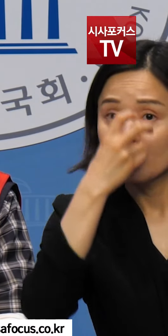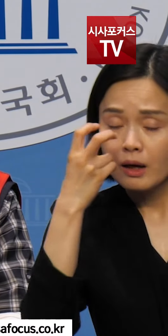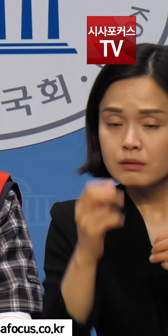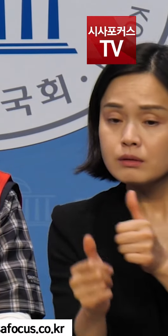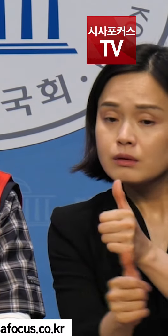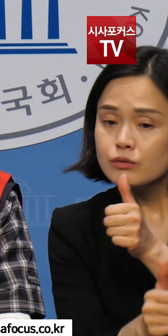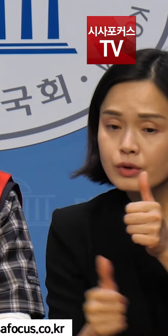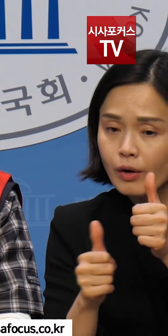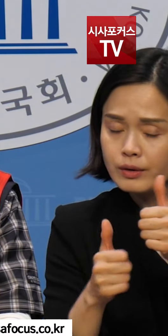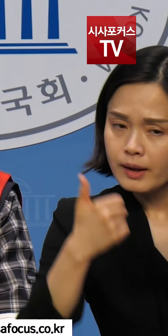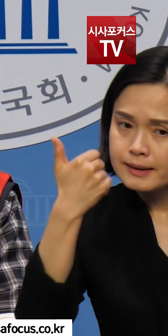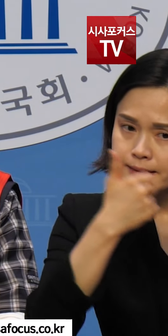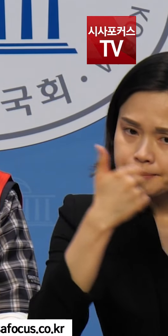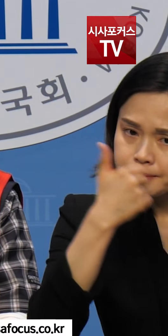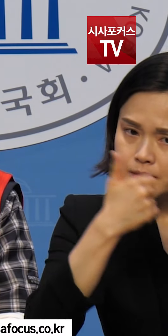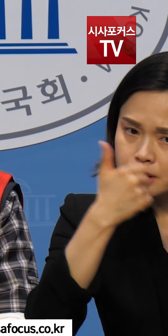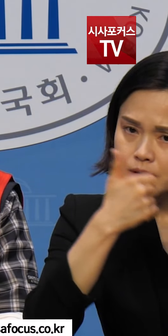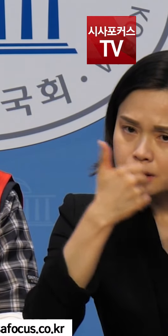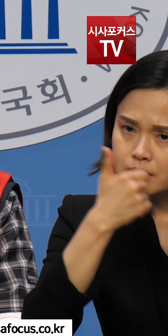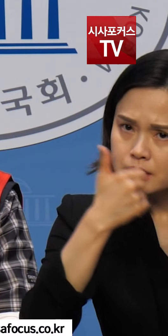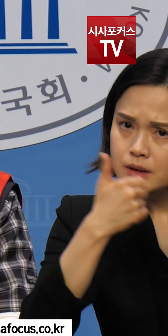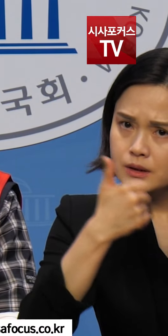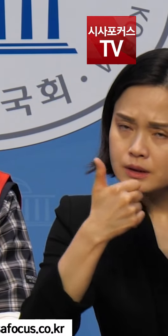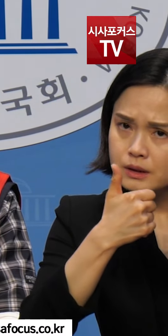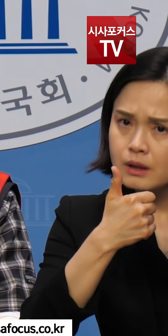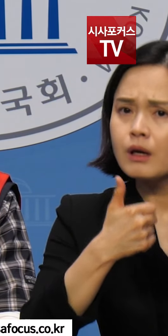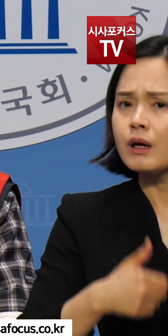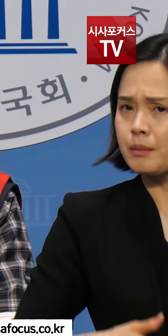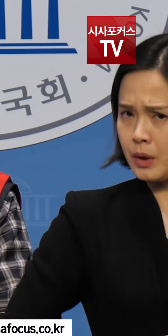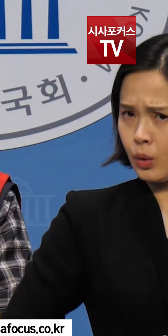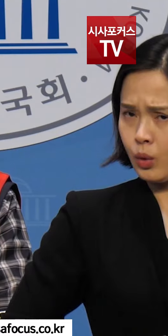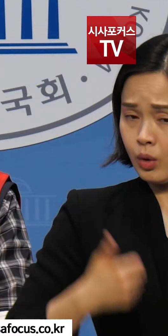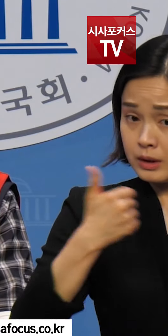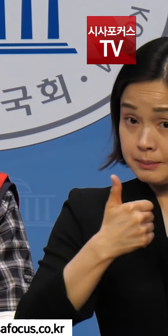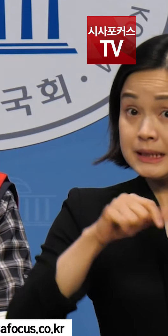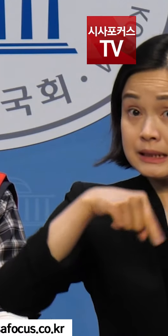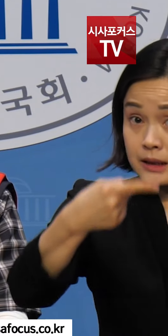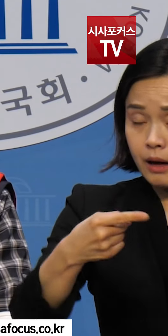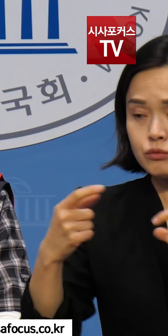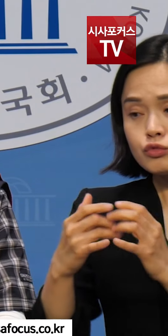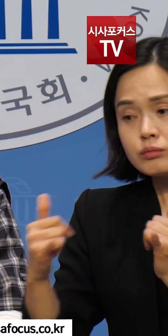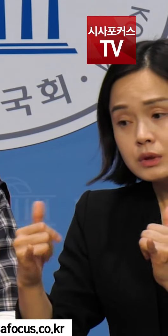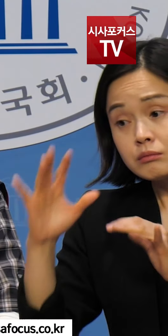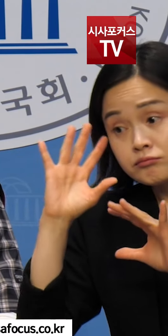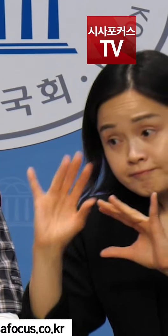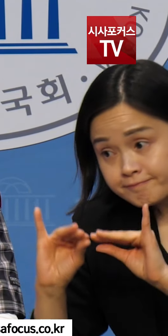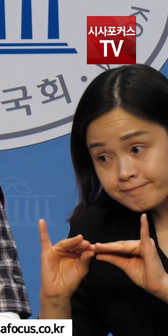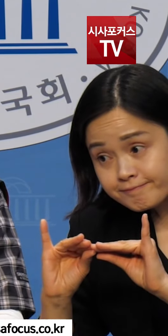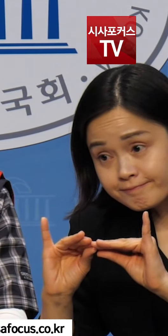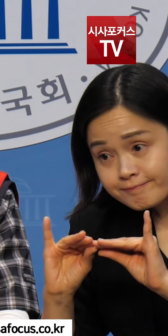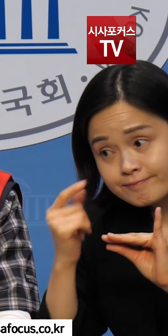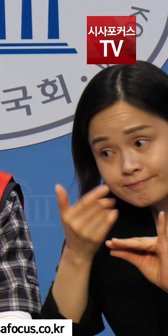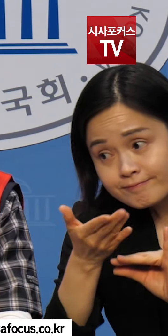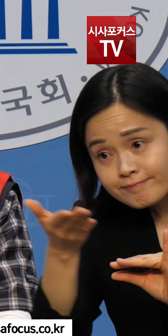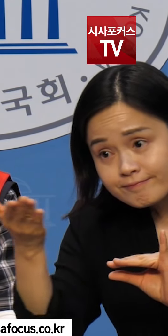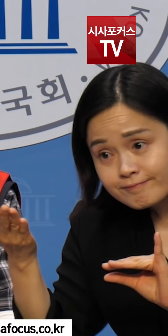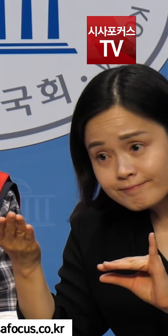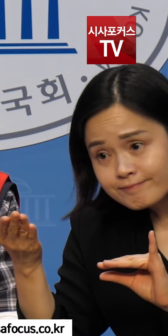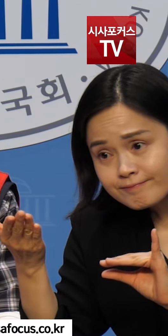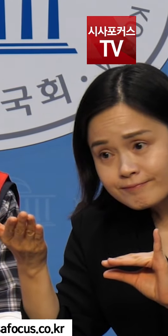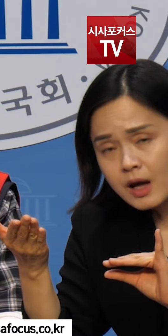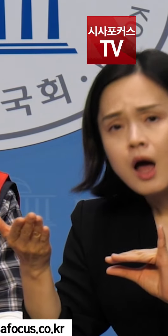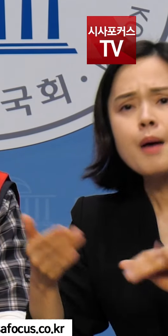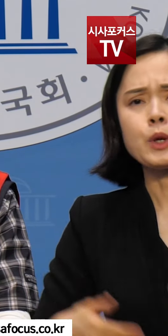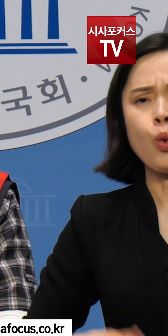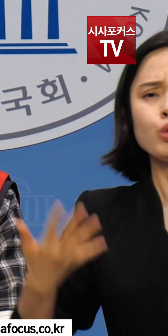시 지역 영향지역 주민의 동의를 구하는 조건으로 조건부 의결되어